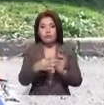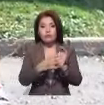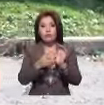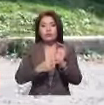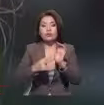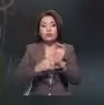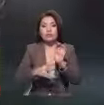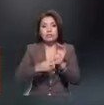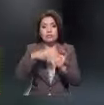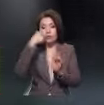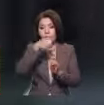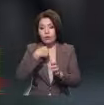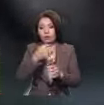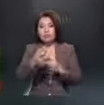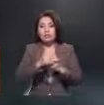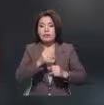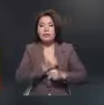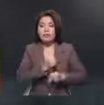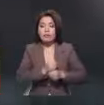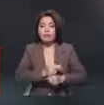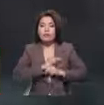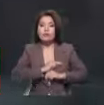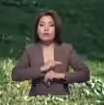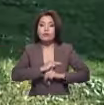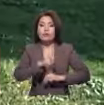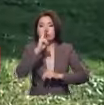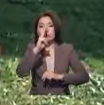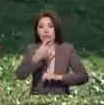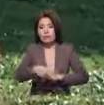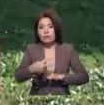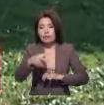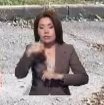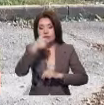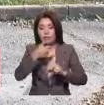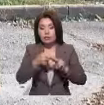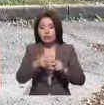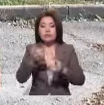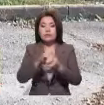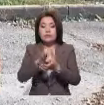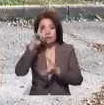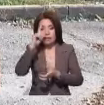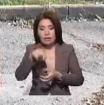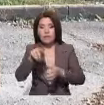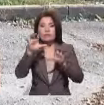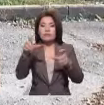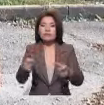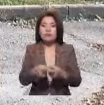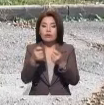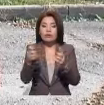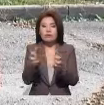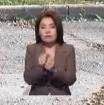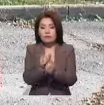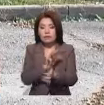1997 жылдан бастап жұмыс істеп келе жатырмыз. Сол уақыттан бастап 20 жылдан аса біз о кісіні танимыз. Заңсыз ұсталды. Оған